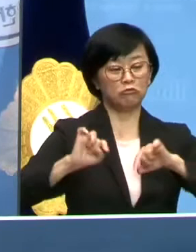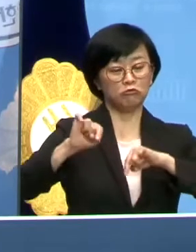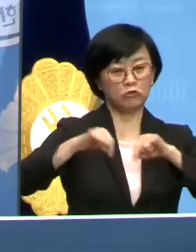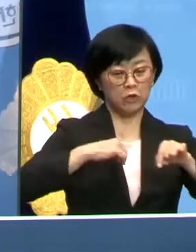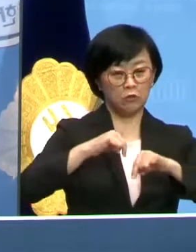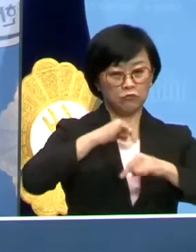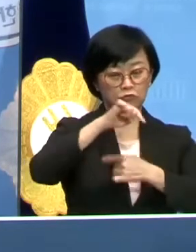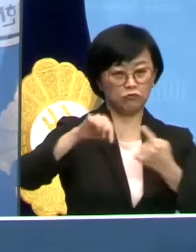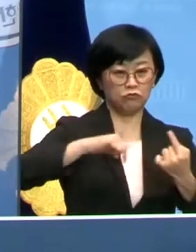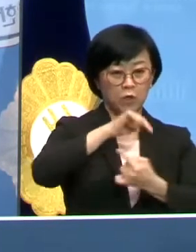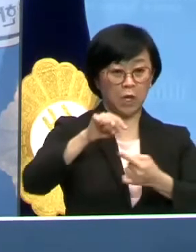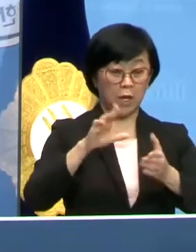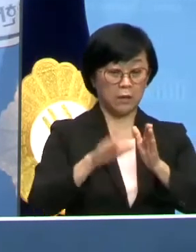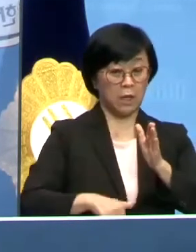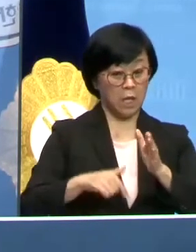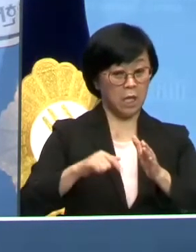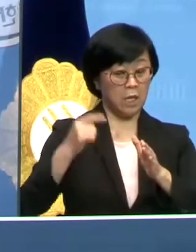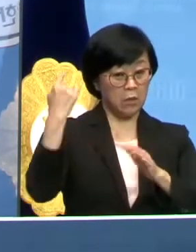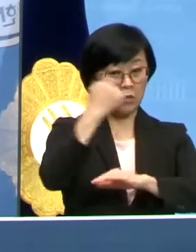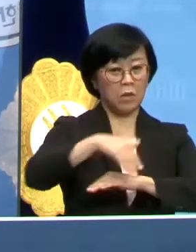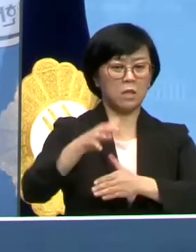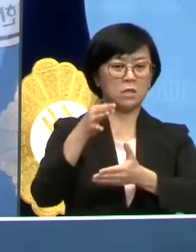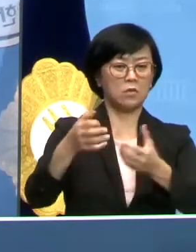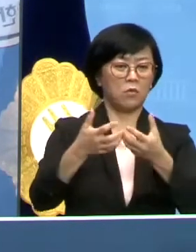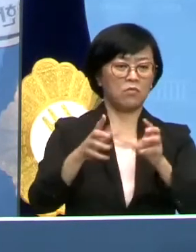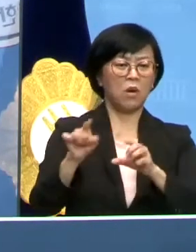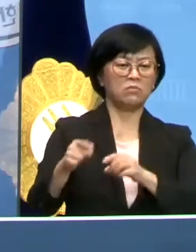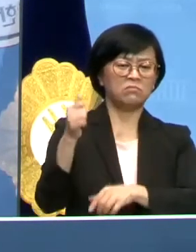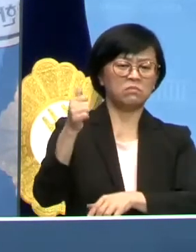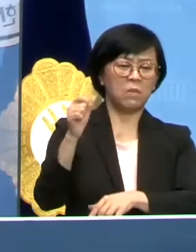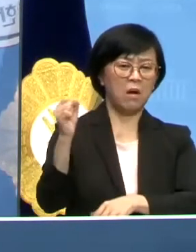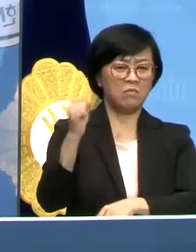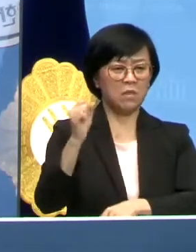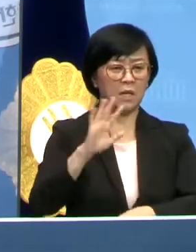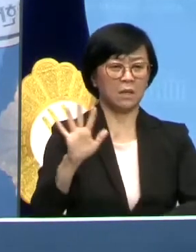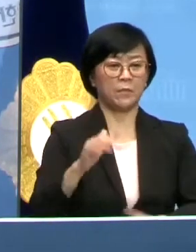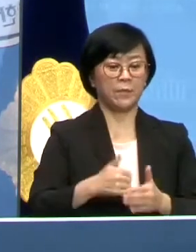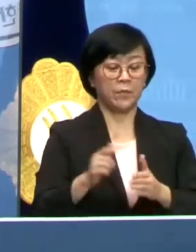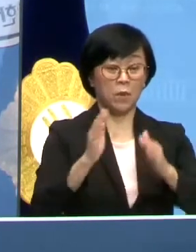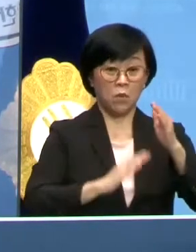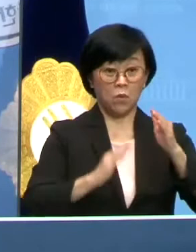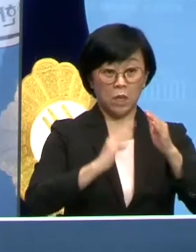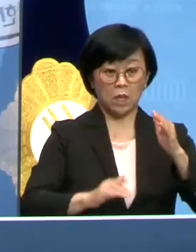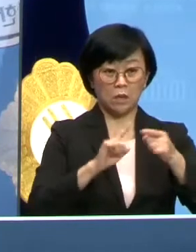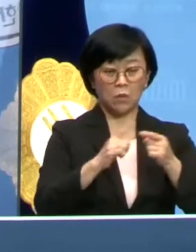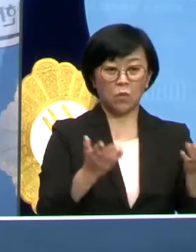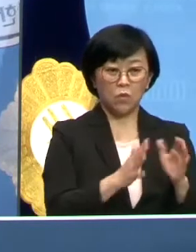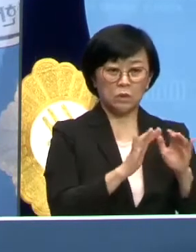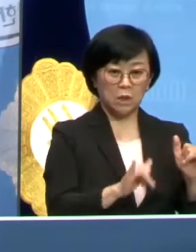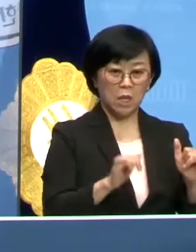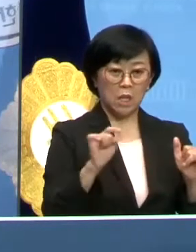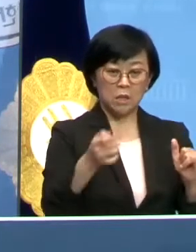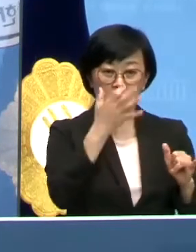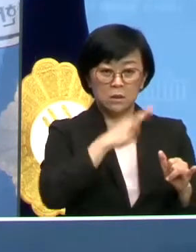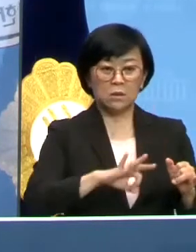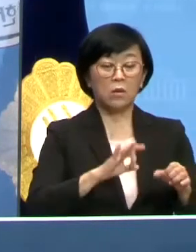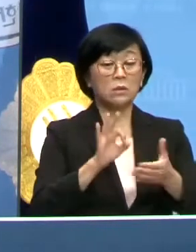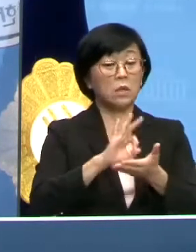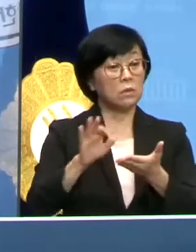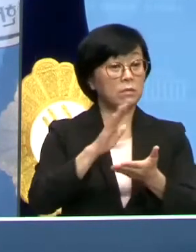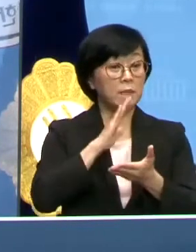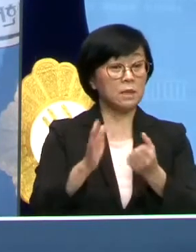봐도 기재부는 가장 부 통해 붙여 입니다 심지어 공공기관 노동자 의 실질적 사용자